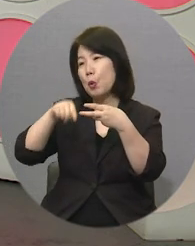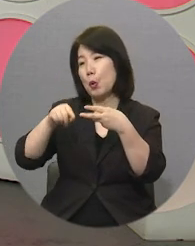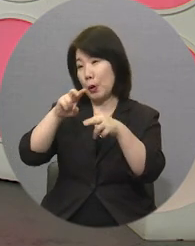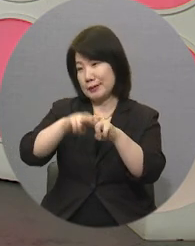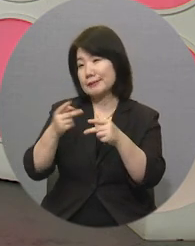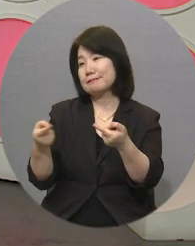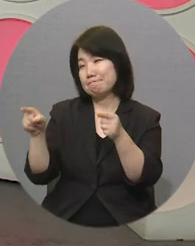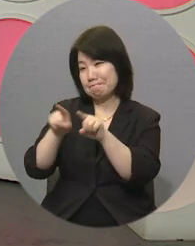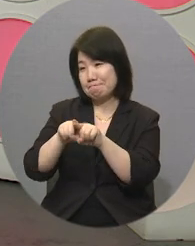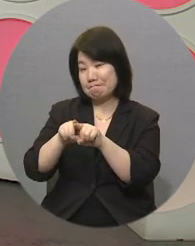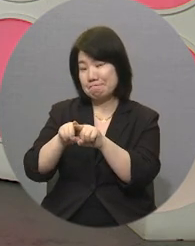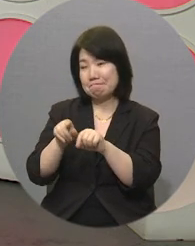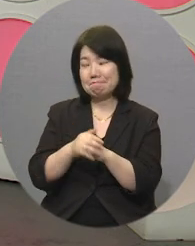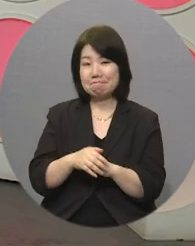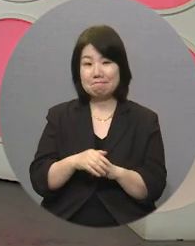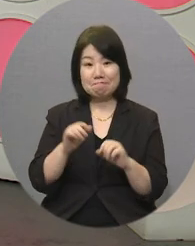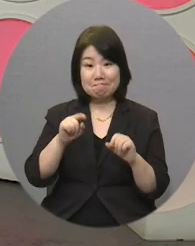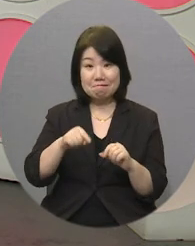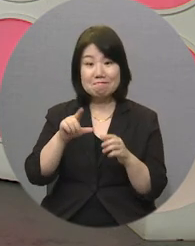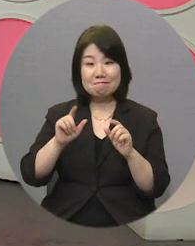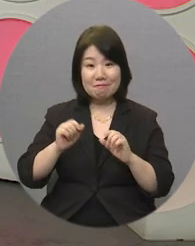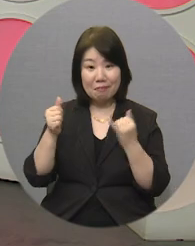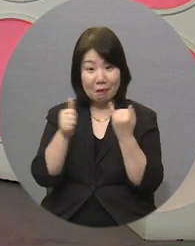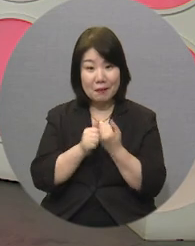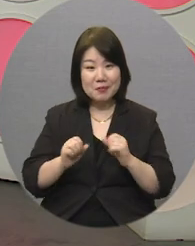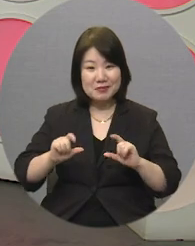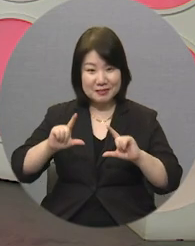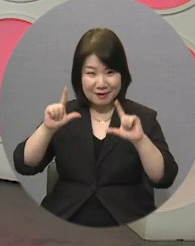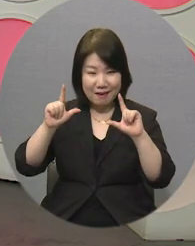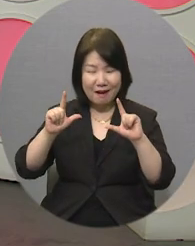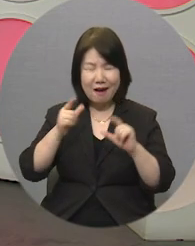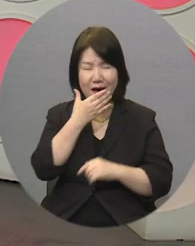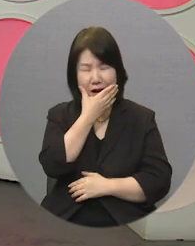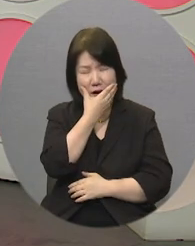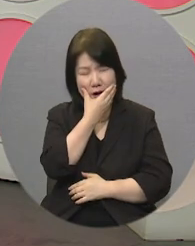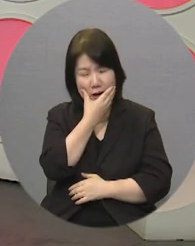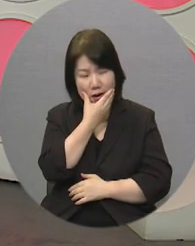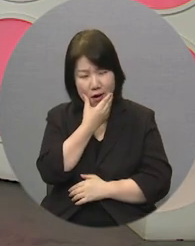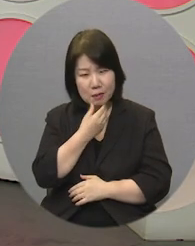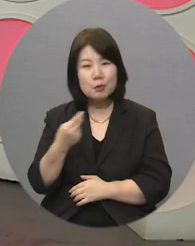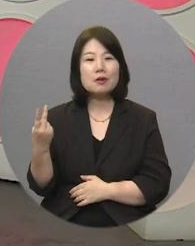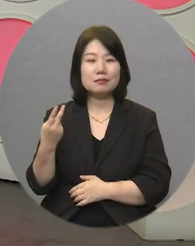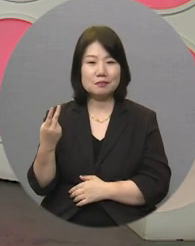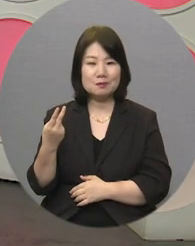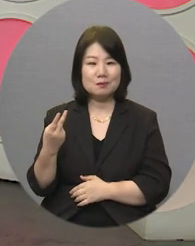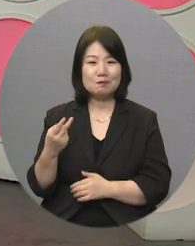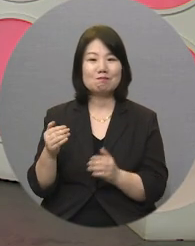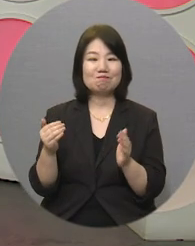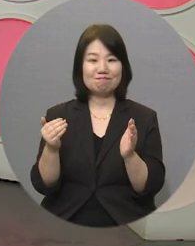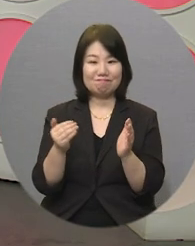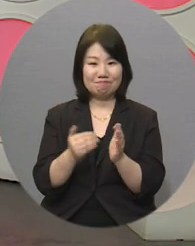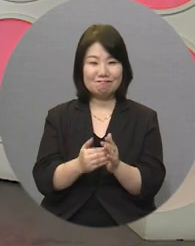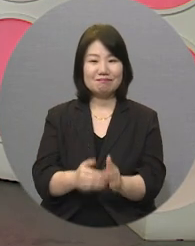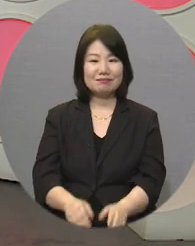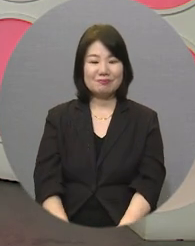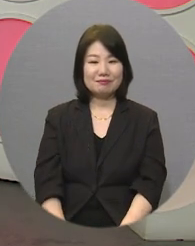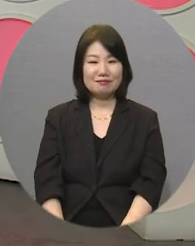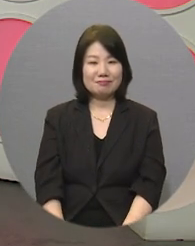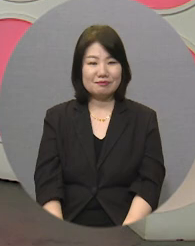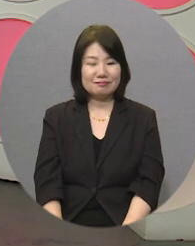그날 우리 모녀는 세상 누구보다 행복했습니다. 끝.